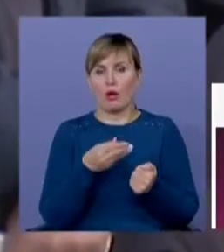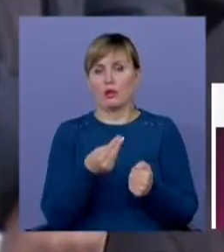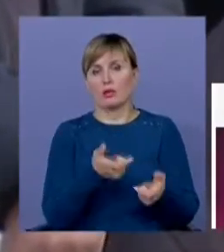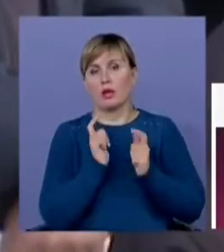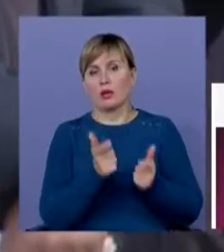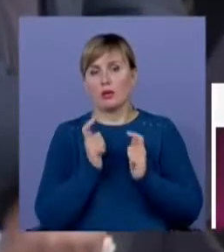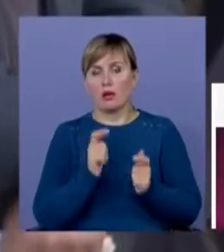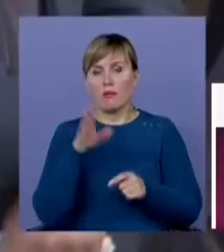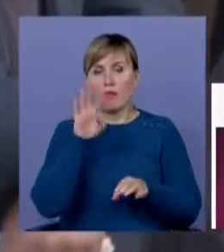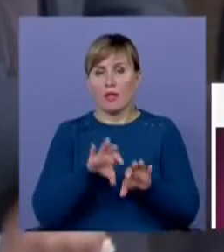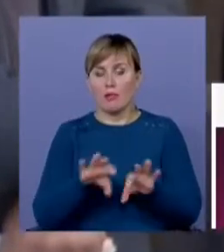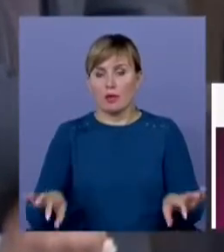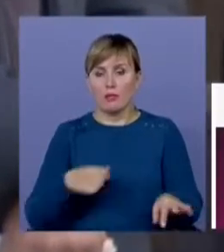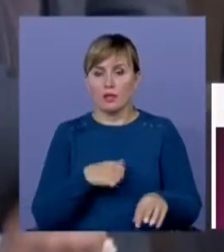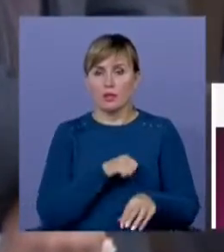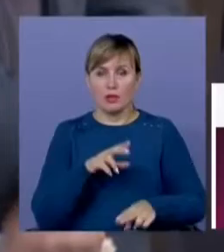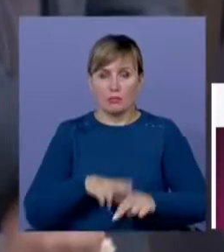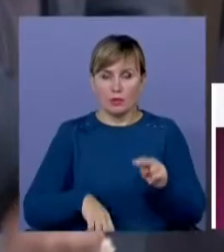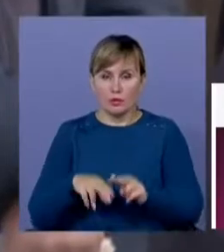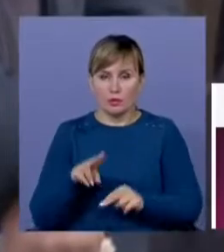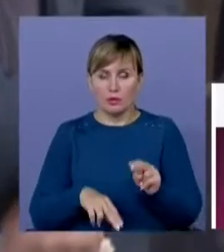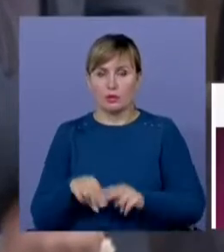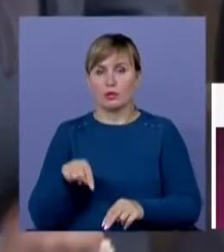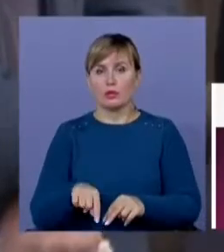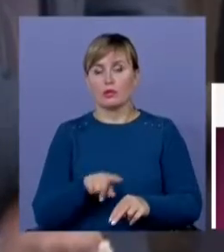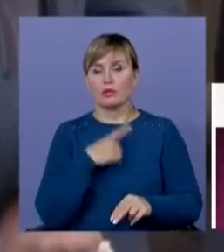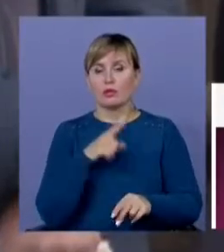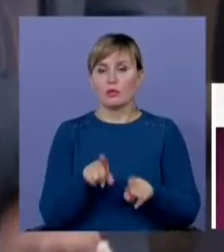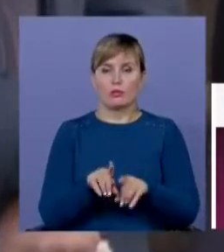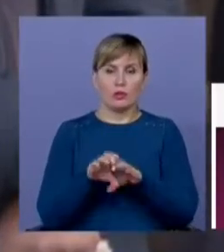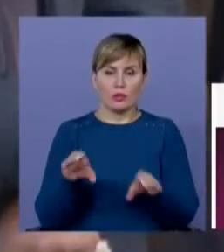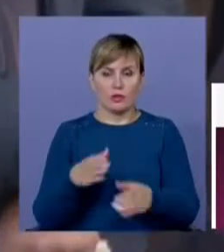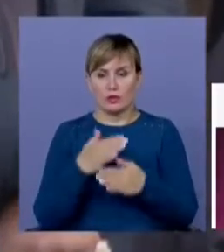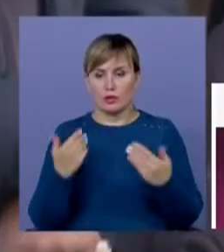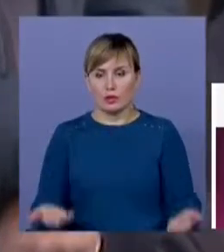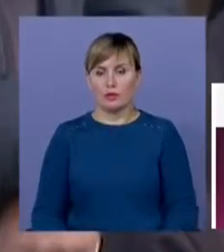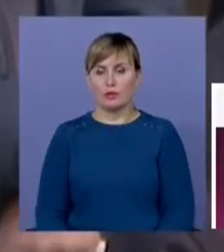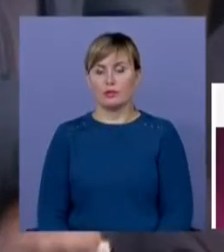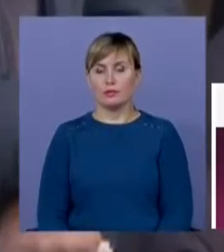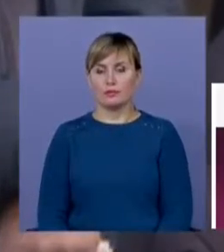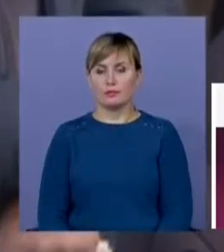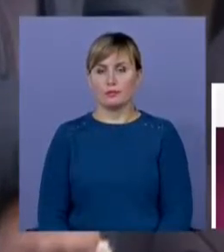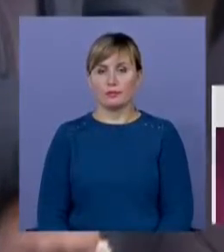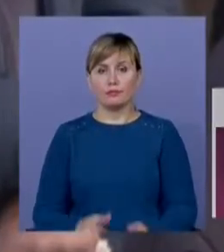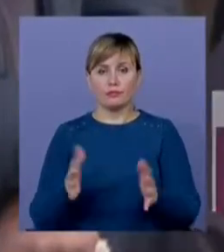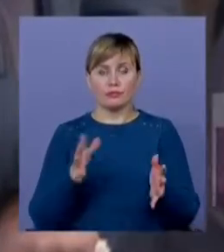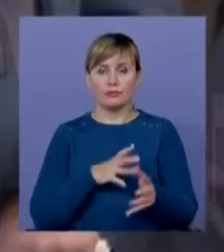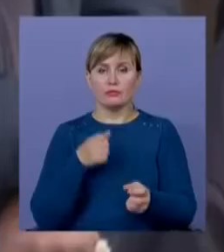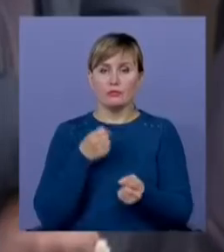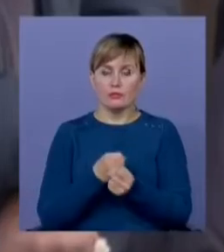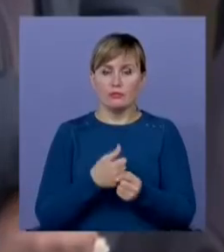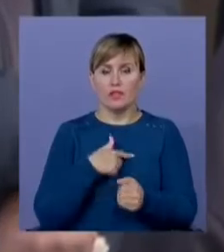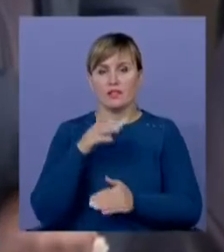Водопровод мы строили сами, на балансе, говорят, нету водопровода. Ну вот, случается авария, мы